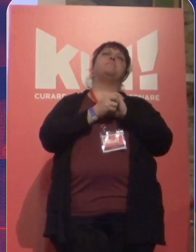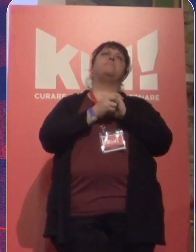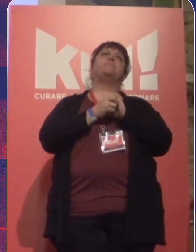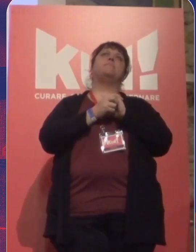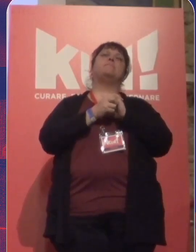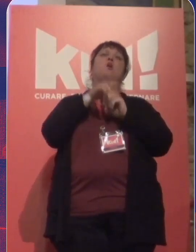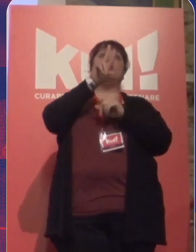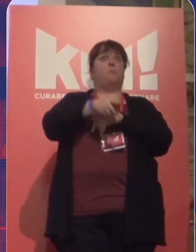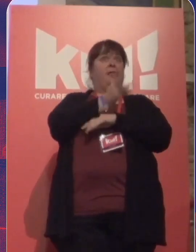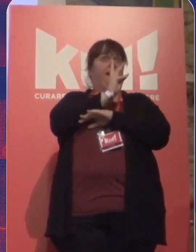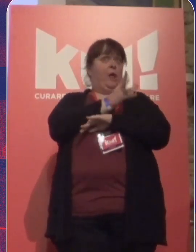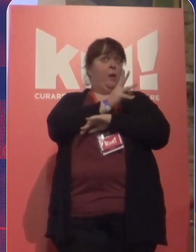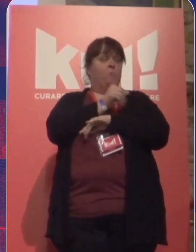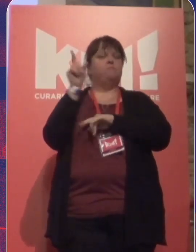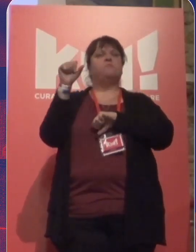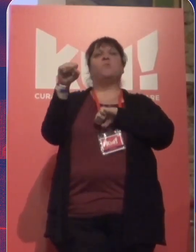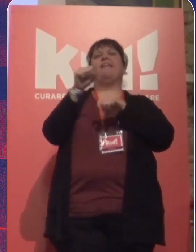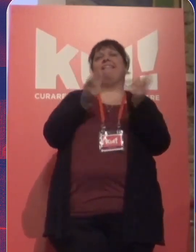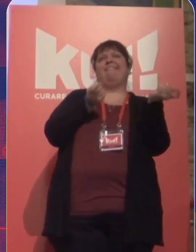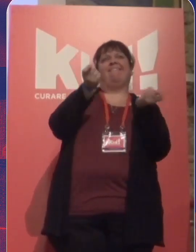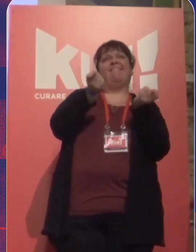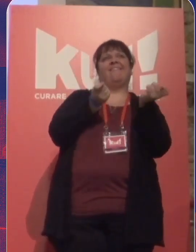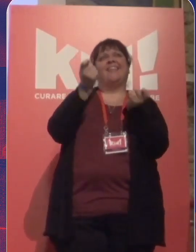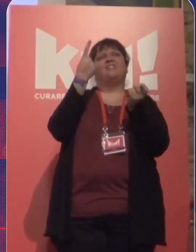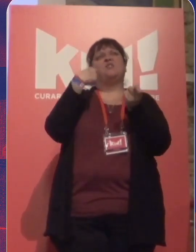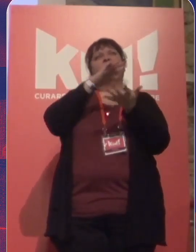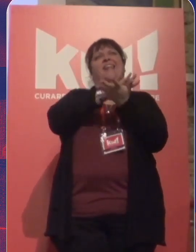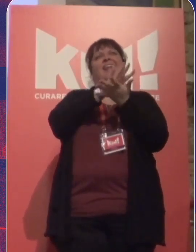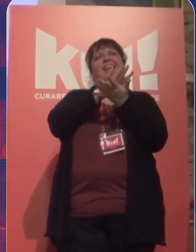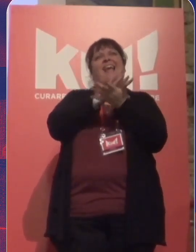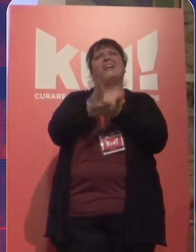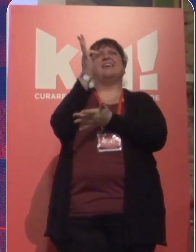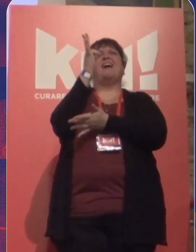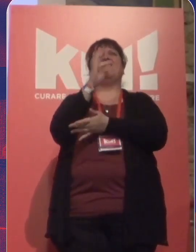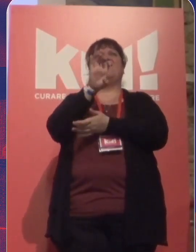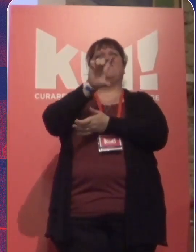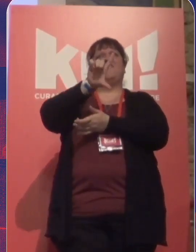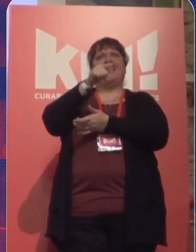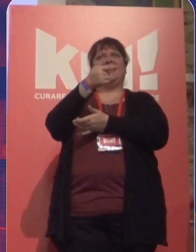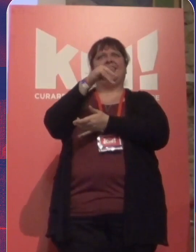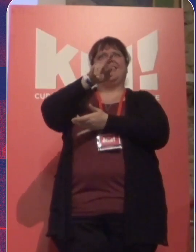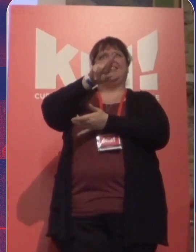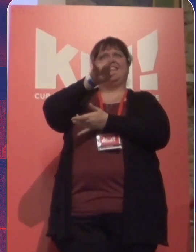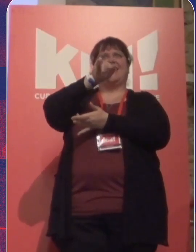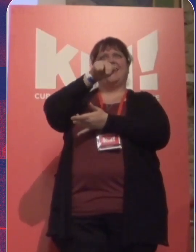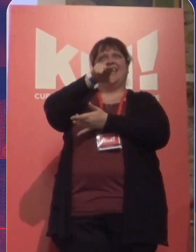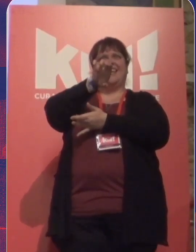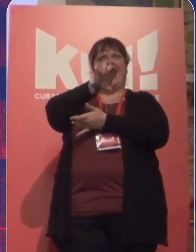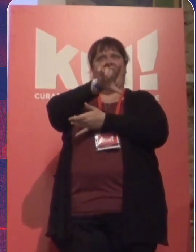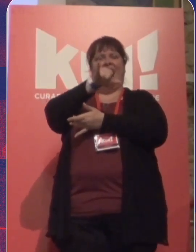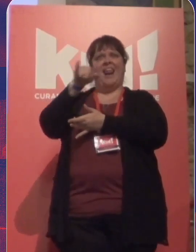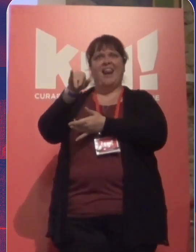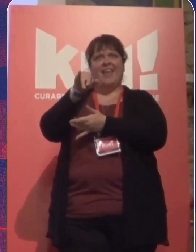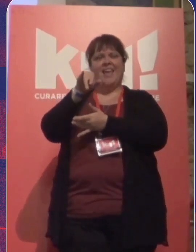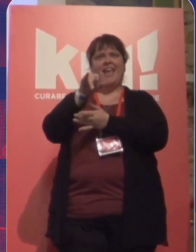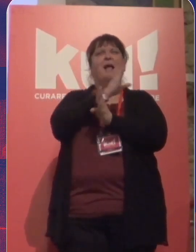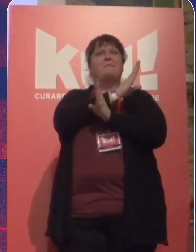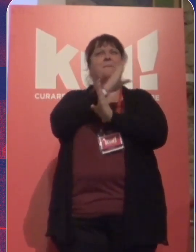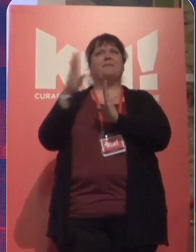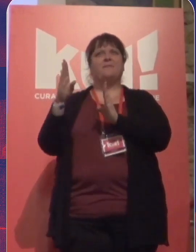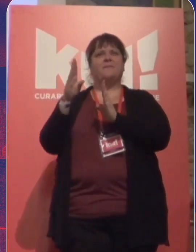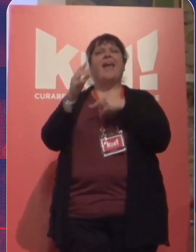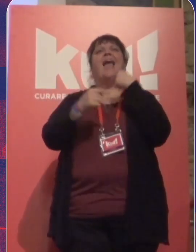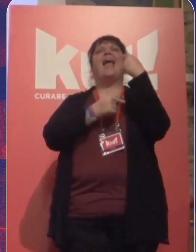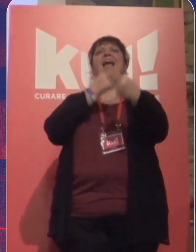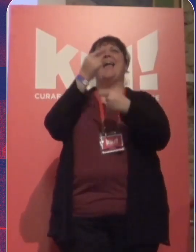2014 dirige per feltrinelli la collana eredi dal 2015 per mimesis la collana studi di psicoanalisi